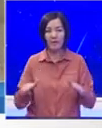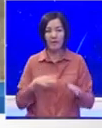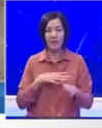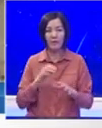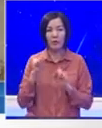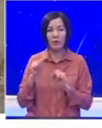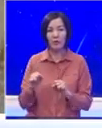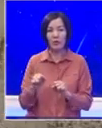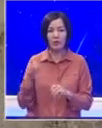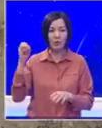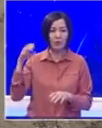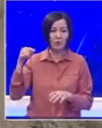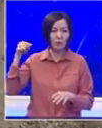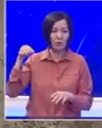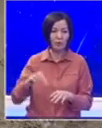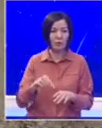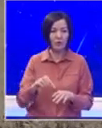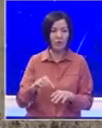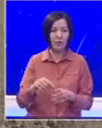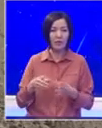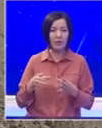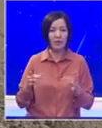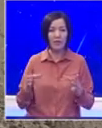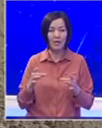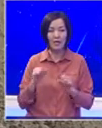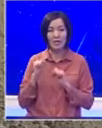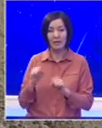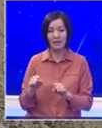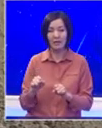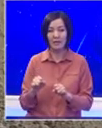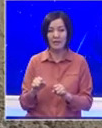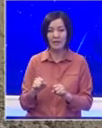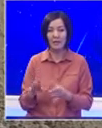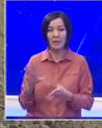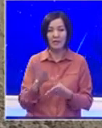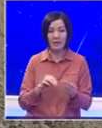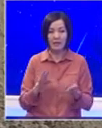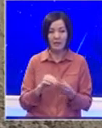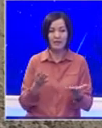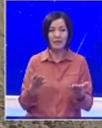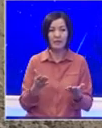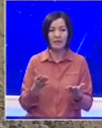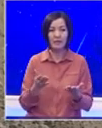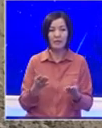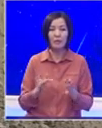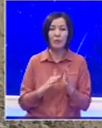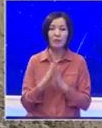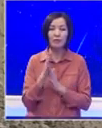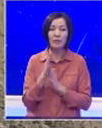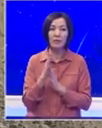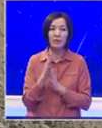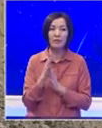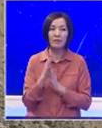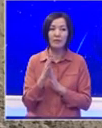пайдасы күн төбеден қадалып түскенде топырақтағы ылғалды сақтаса, тағы бір жағынан дақыл өседі, оның